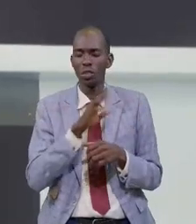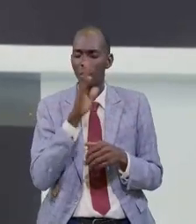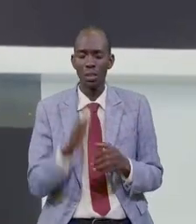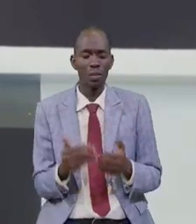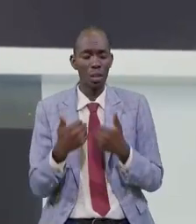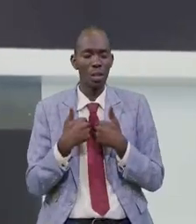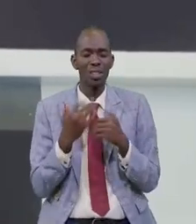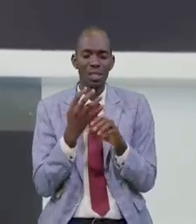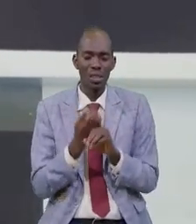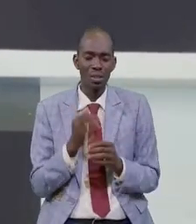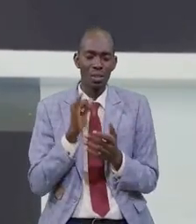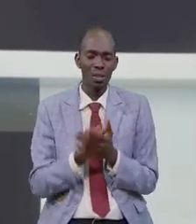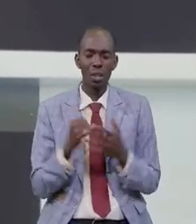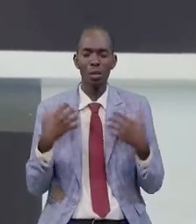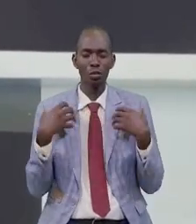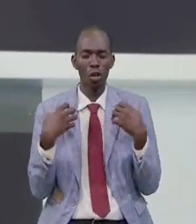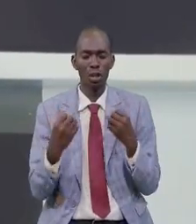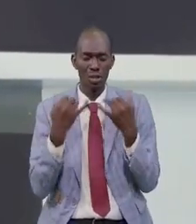jamais eu recevez-le